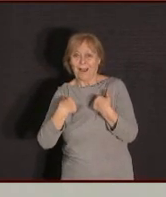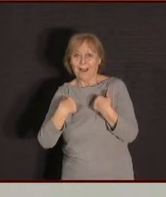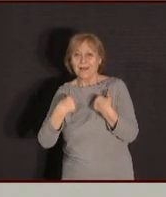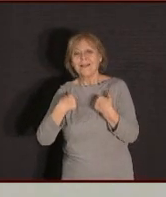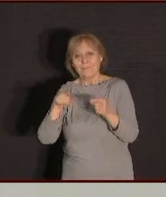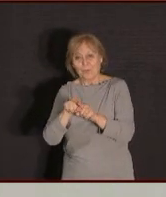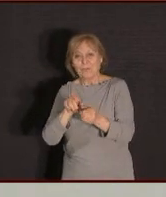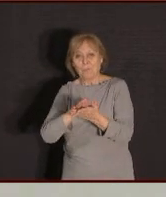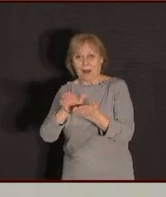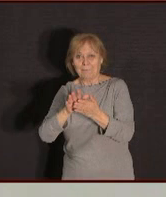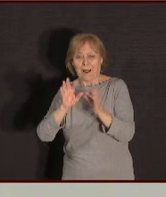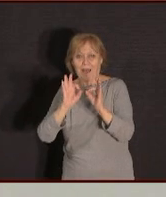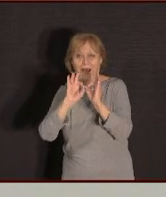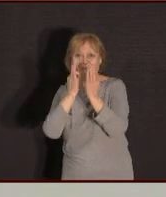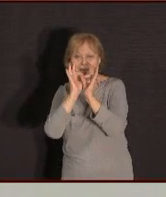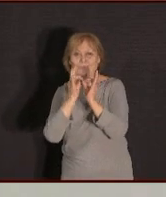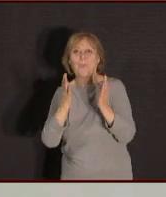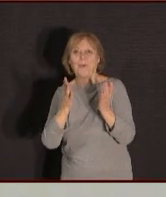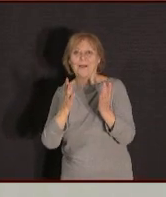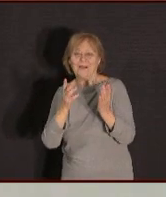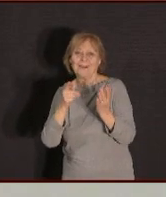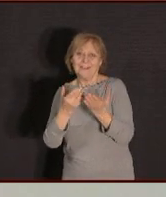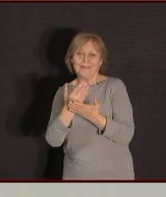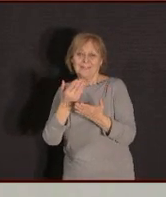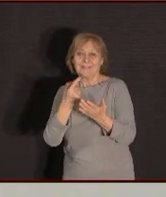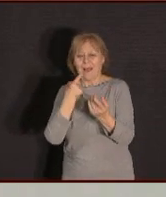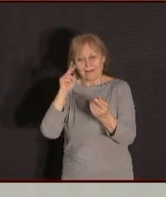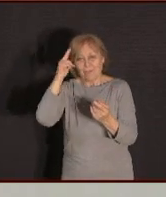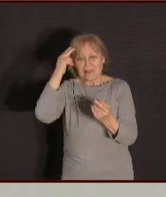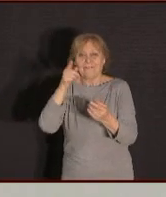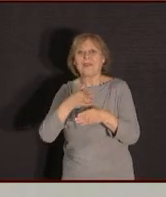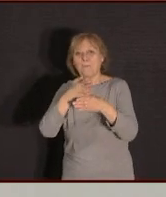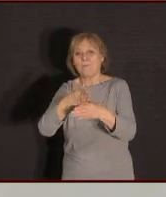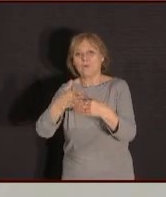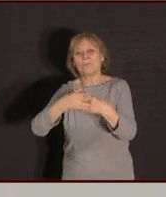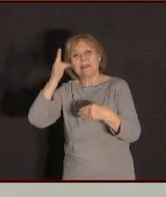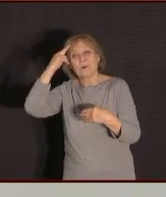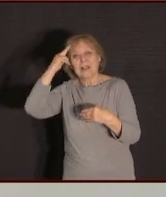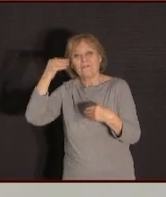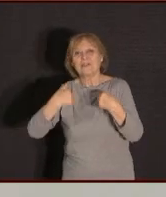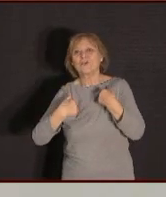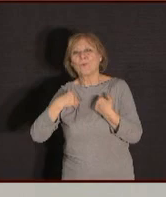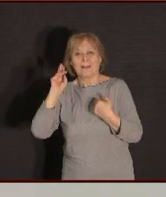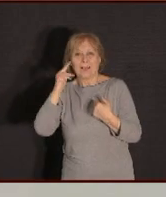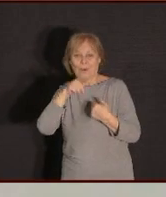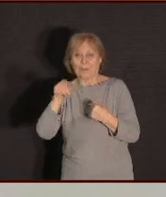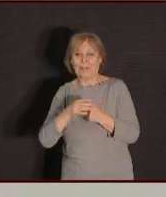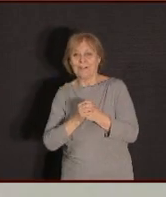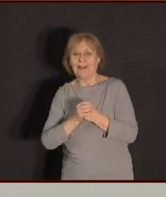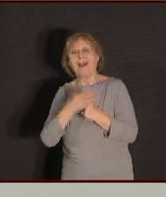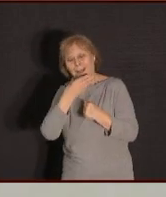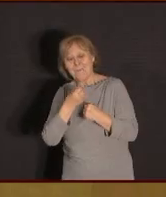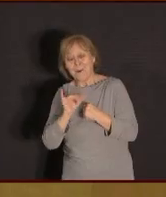Sem uporabila tudi to sredstvo, no, kot eno sredstvo oznanjevanja in v pomoč pri spoznavanju življenja gluhih. Lepo,